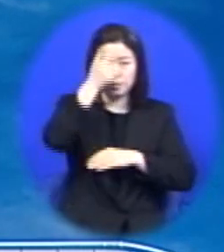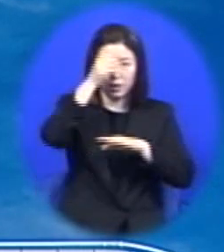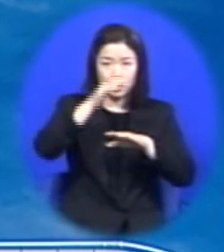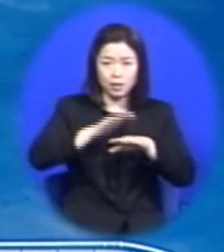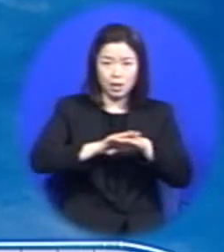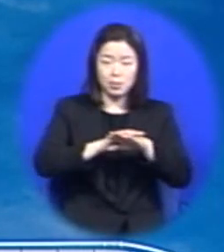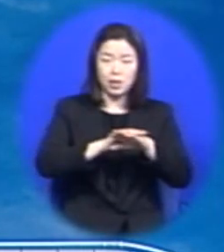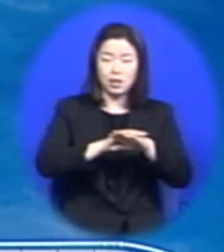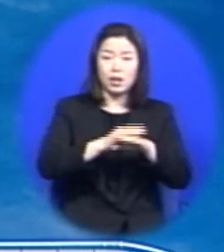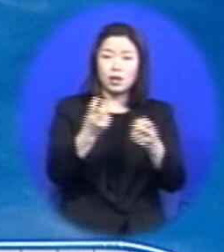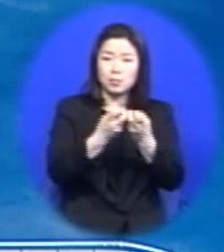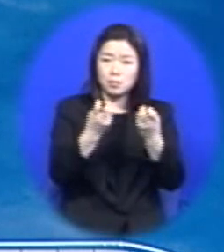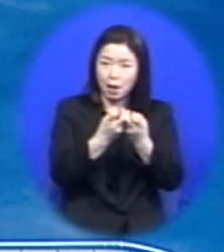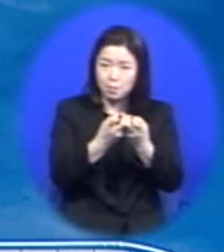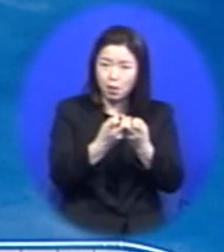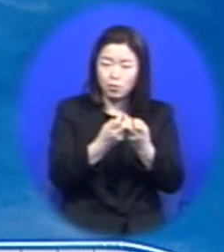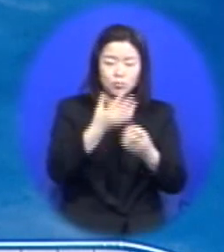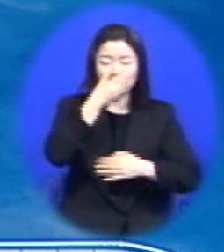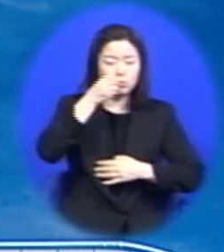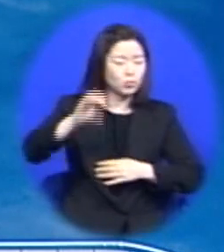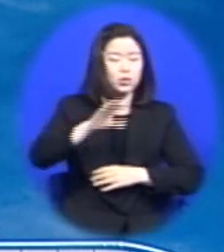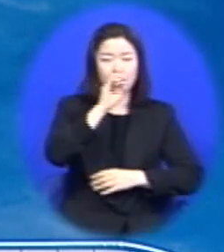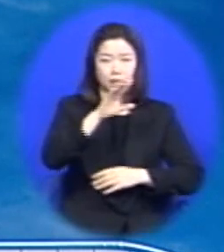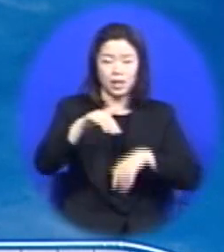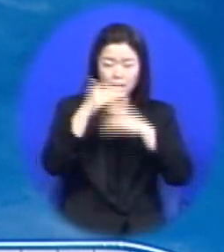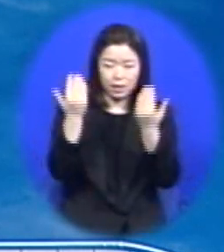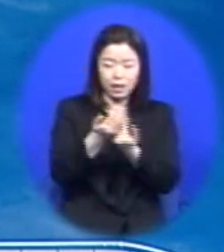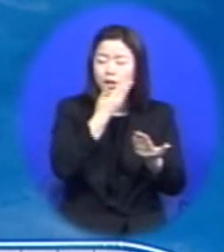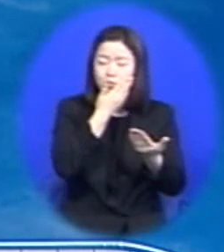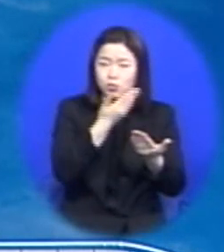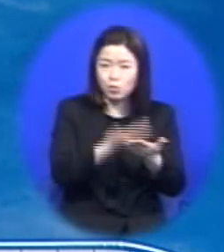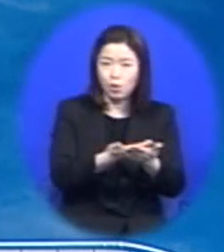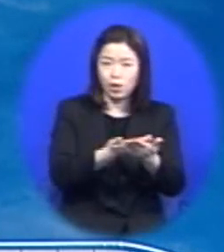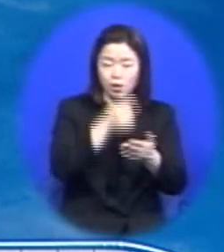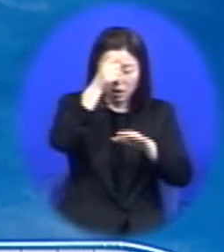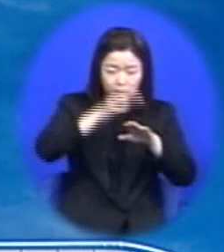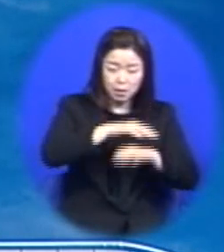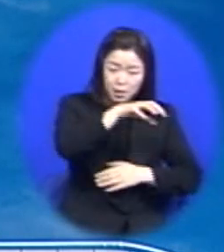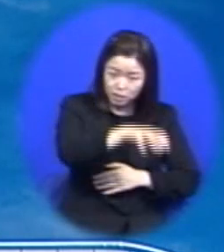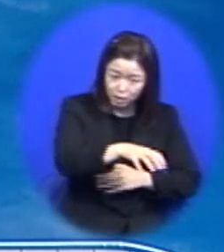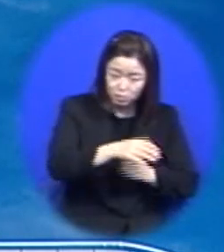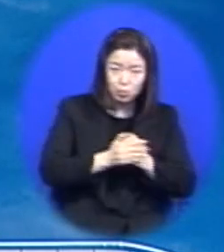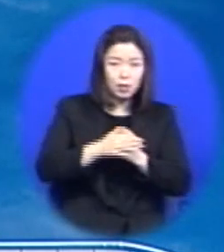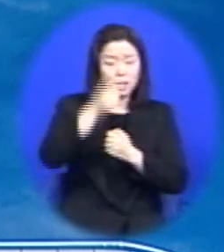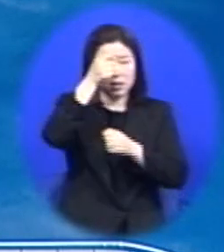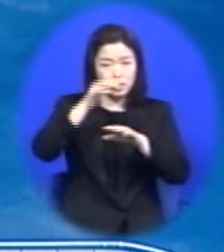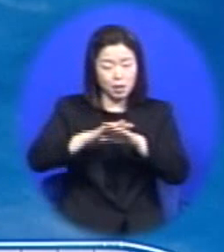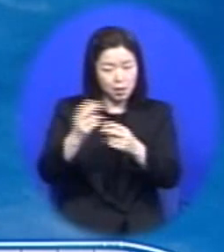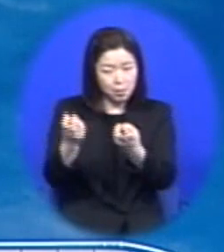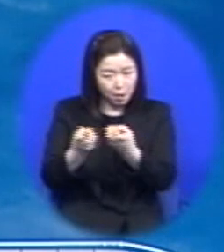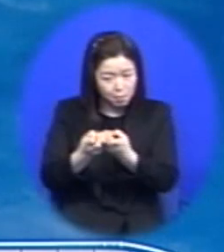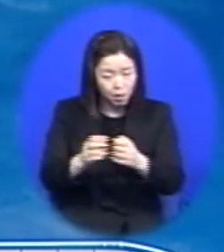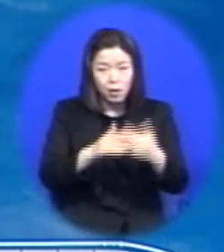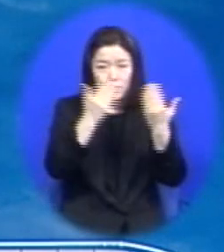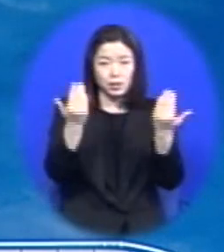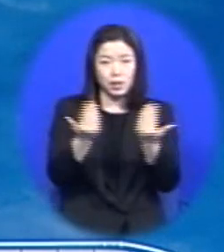안 됩니다. 다 중요해요. 예배 장소, 예배 형식 다